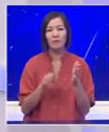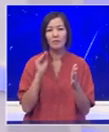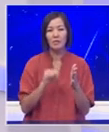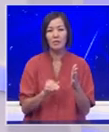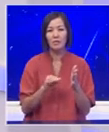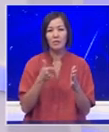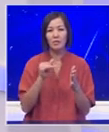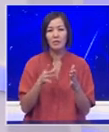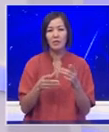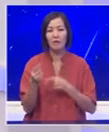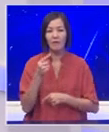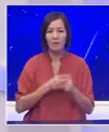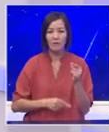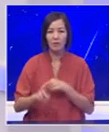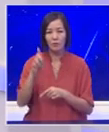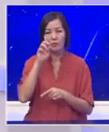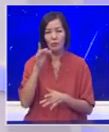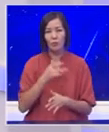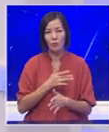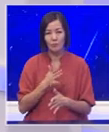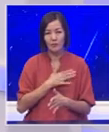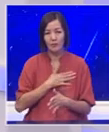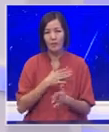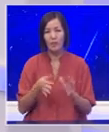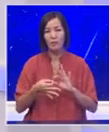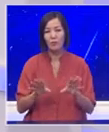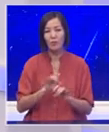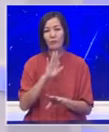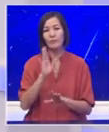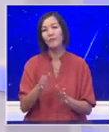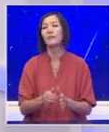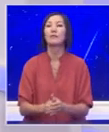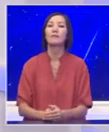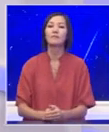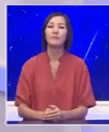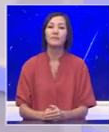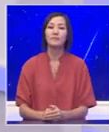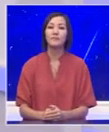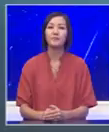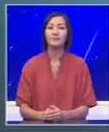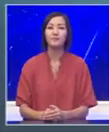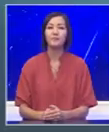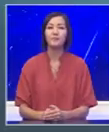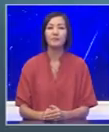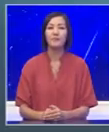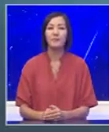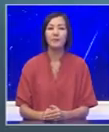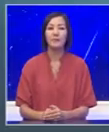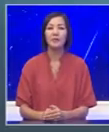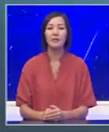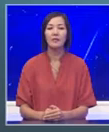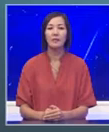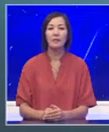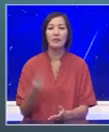уже возвращено в госсобственность более подробно расскажет мой коллега жандос назарбаев в период